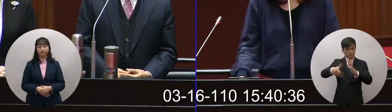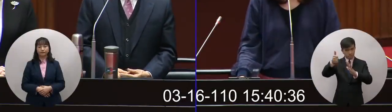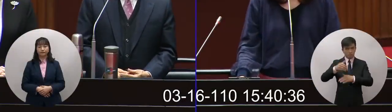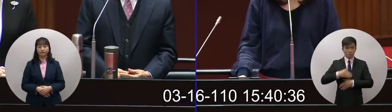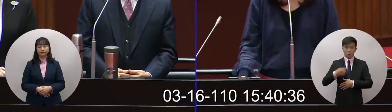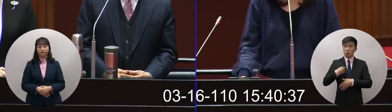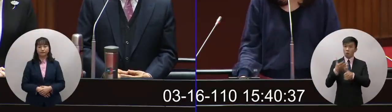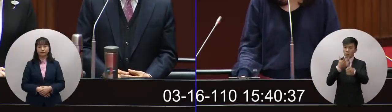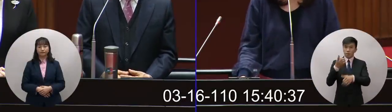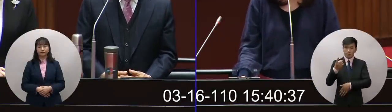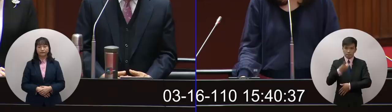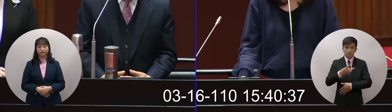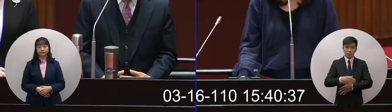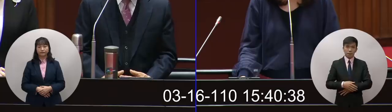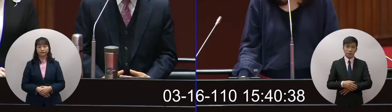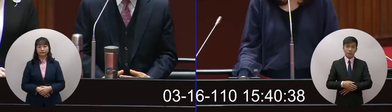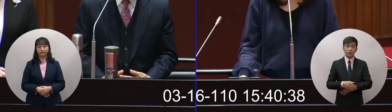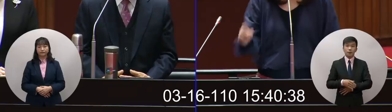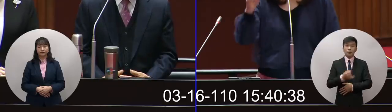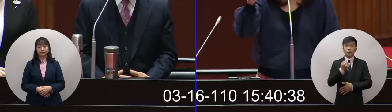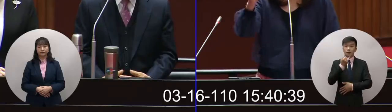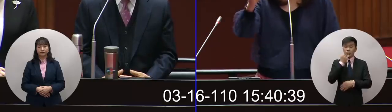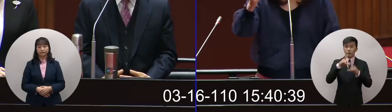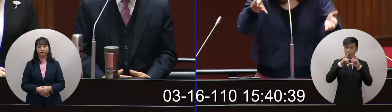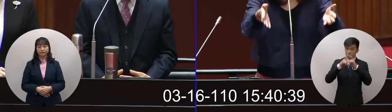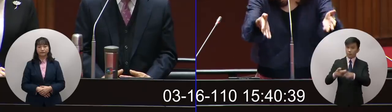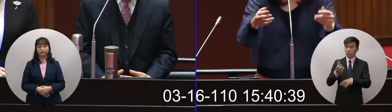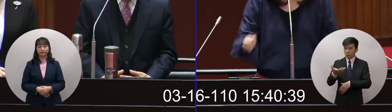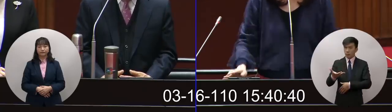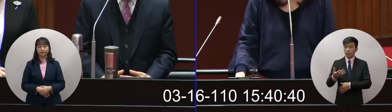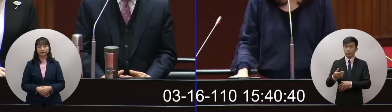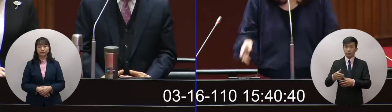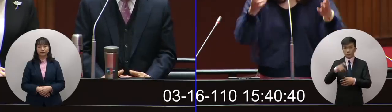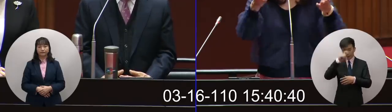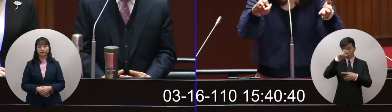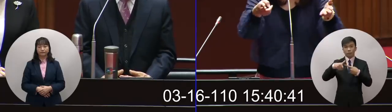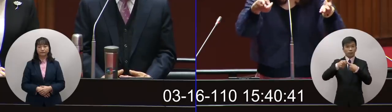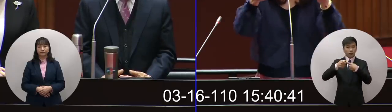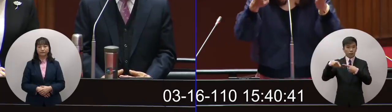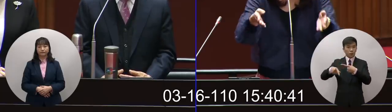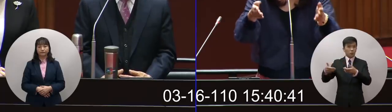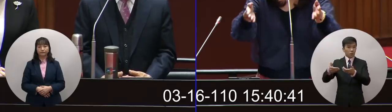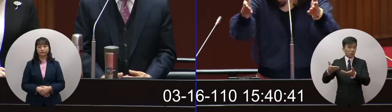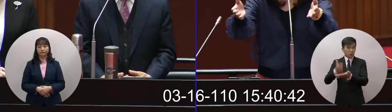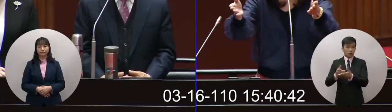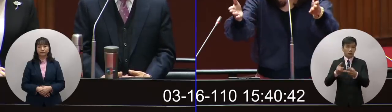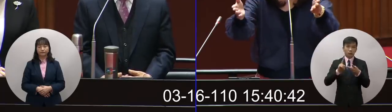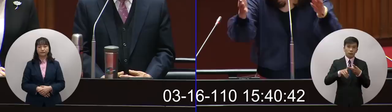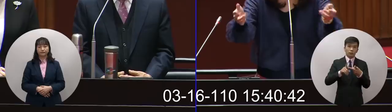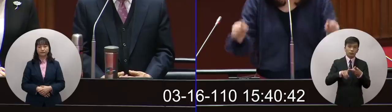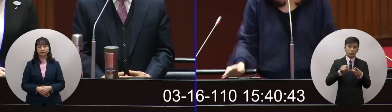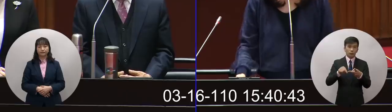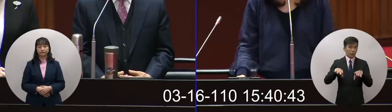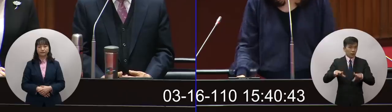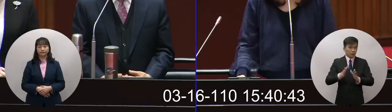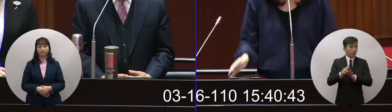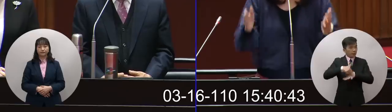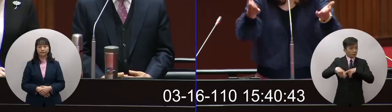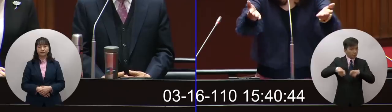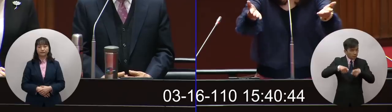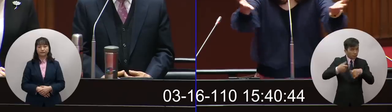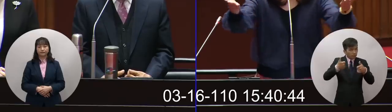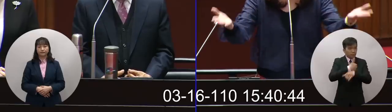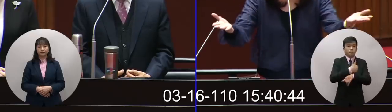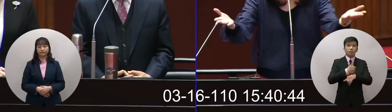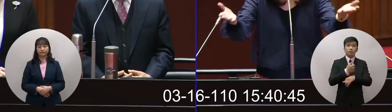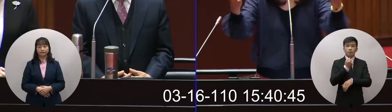次，能不能释出善意的回应？第一，立即停工；第二，立刻提出替代方案；那最